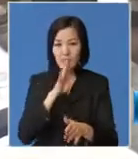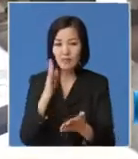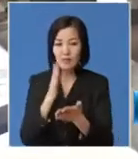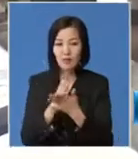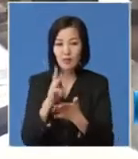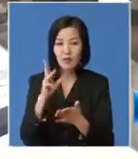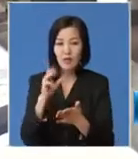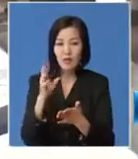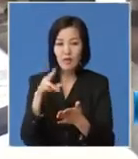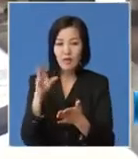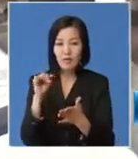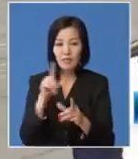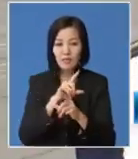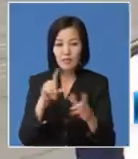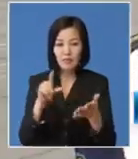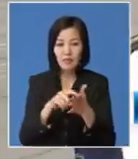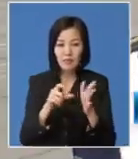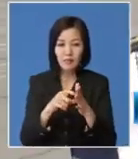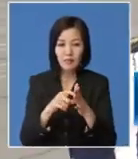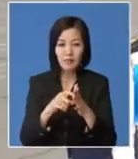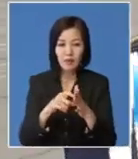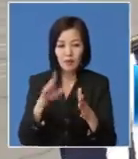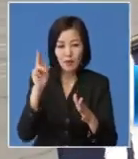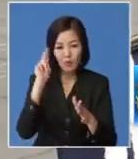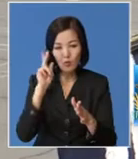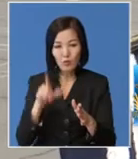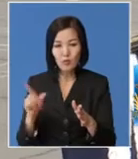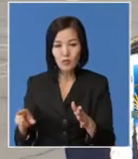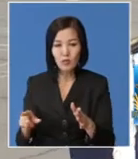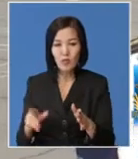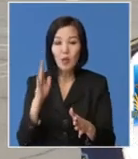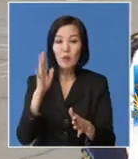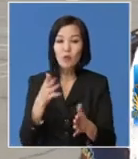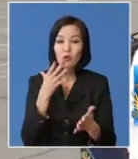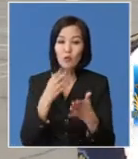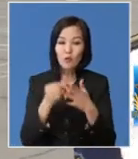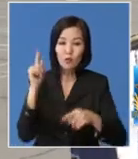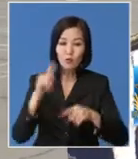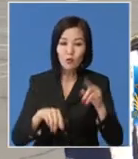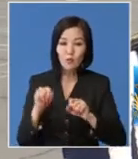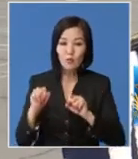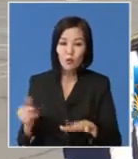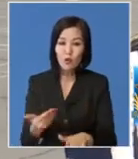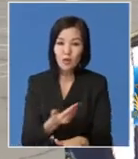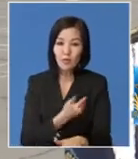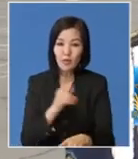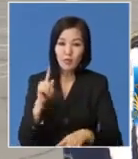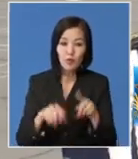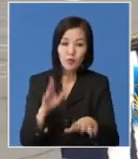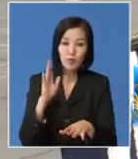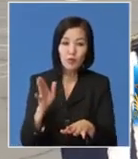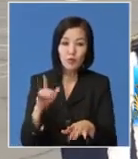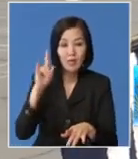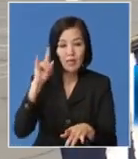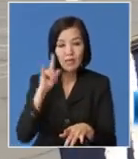кадет сыныбының шәкірттері. Мен болашақта өз отанымды қорғағым келеді. Отанымның патриоты болып,